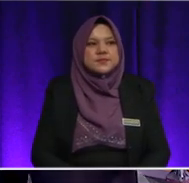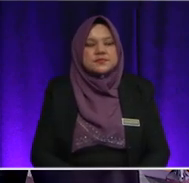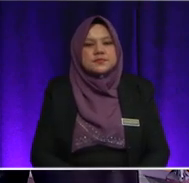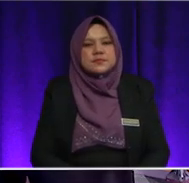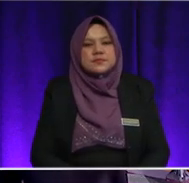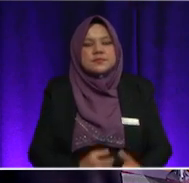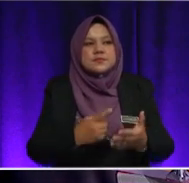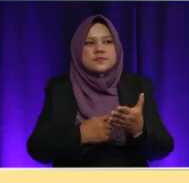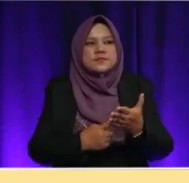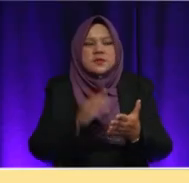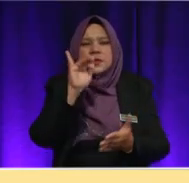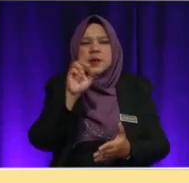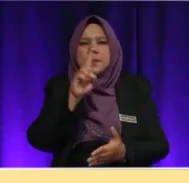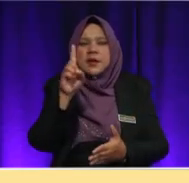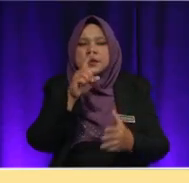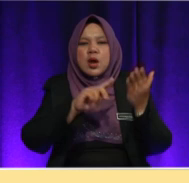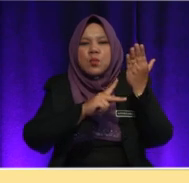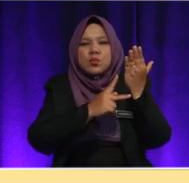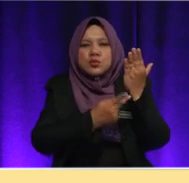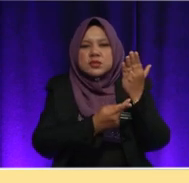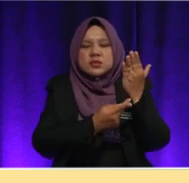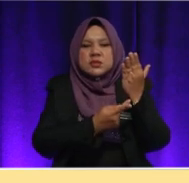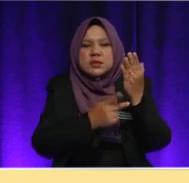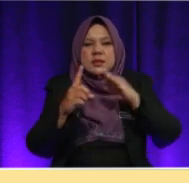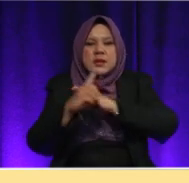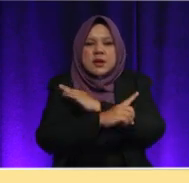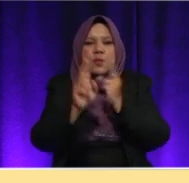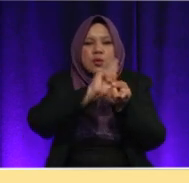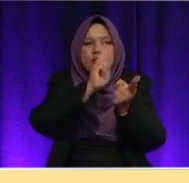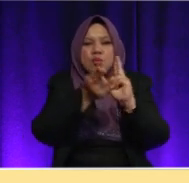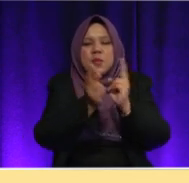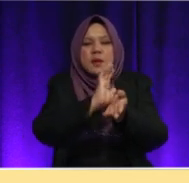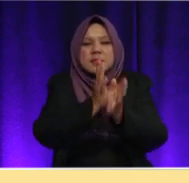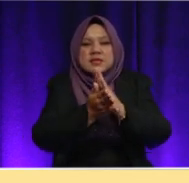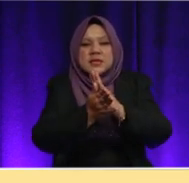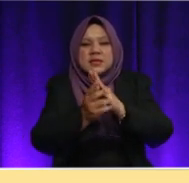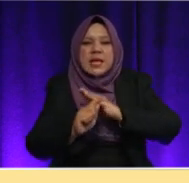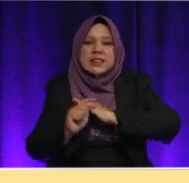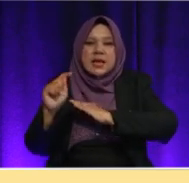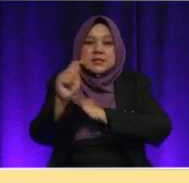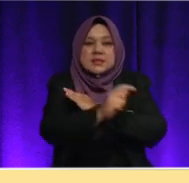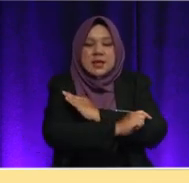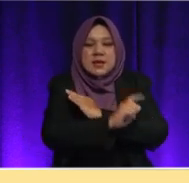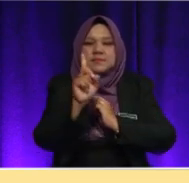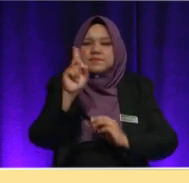mereka menjadi Puncak kawasan darat berubah menjadi Tasik menengok jawaban itu Adakah pembinaan